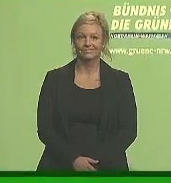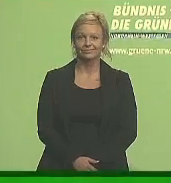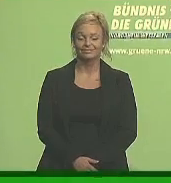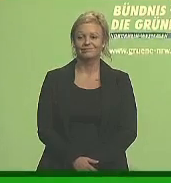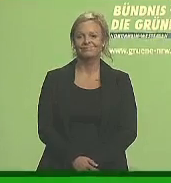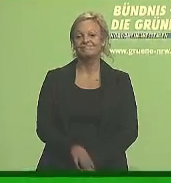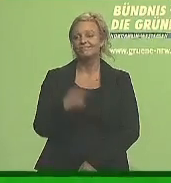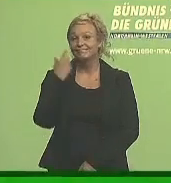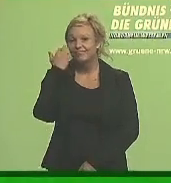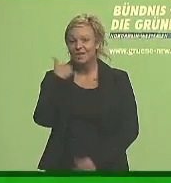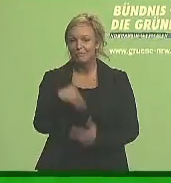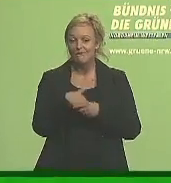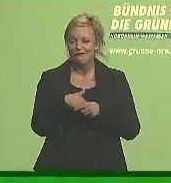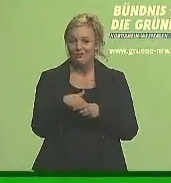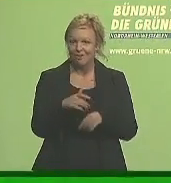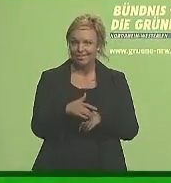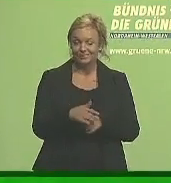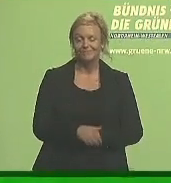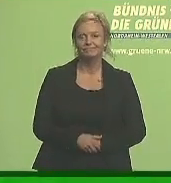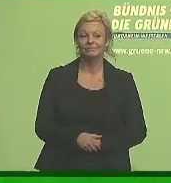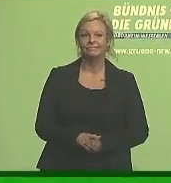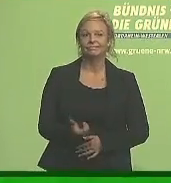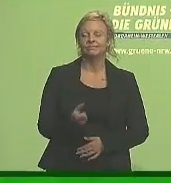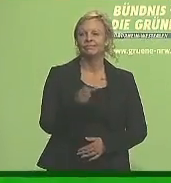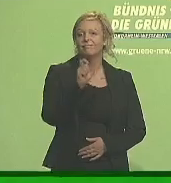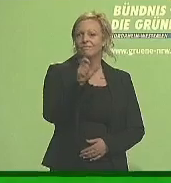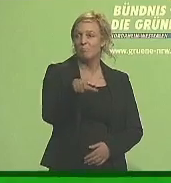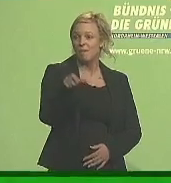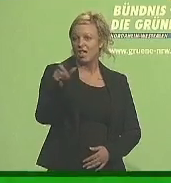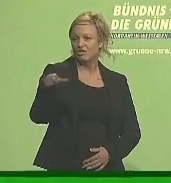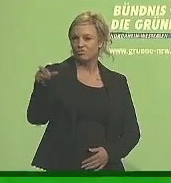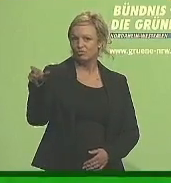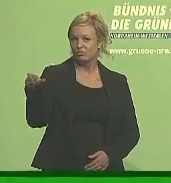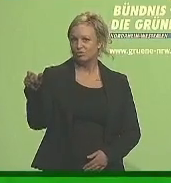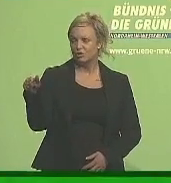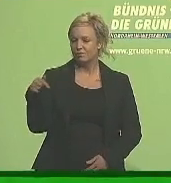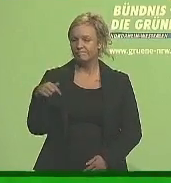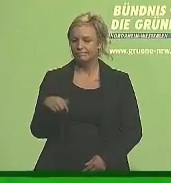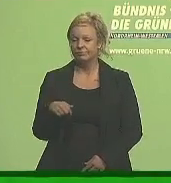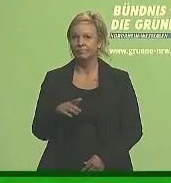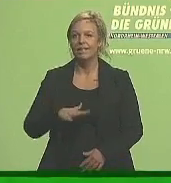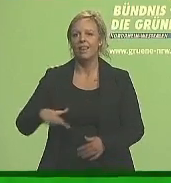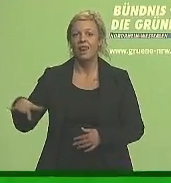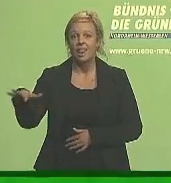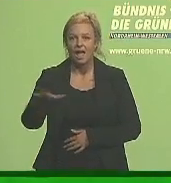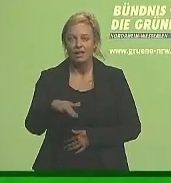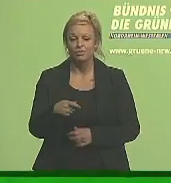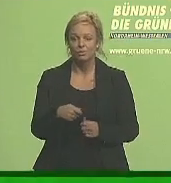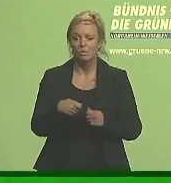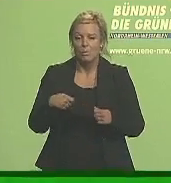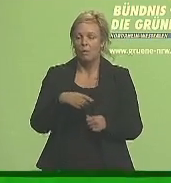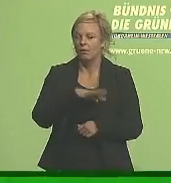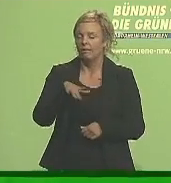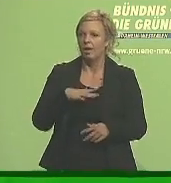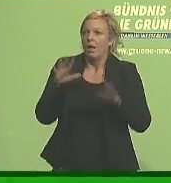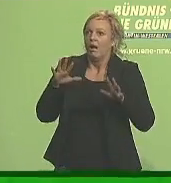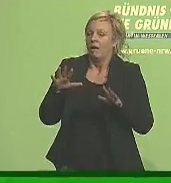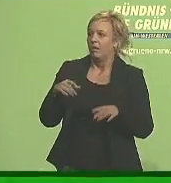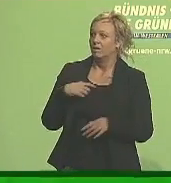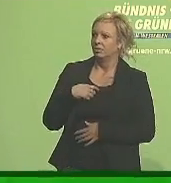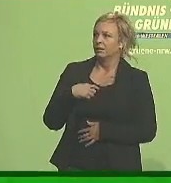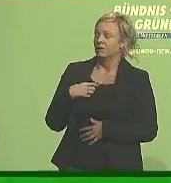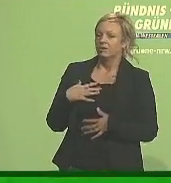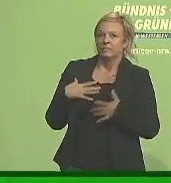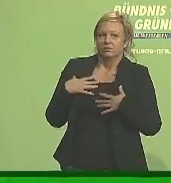Ja, liebe Freundinnen und Freunde, die Menschen im Land und auch im Bund sind aufgeschreckt, verunsichert und